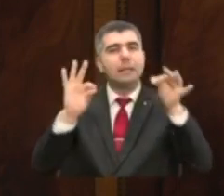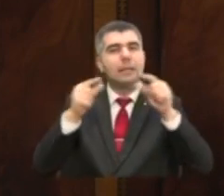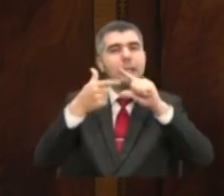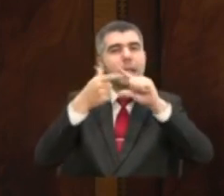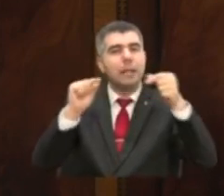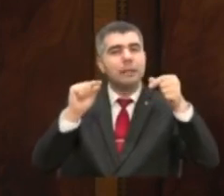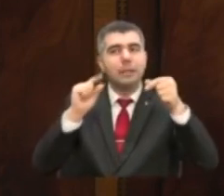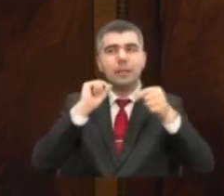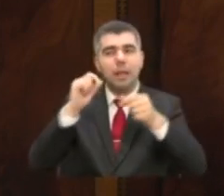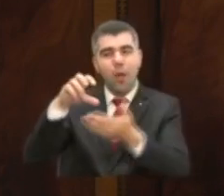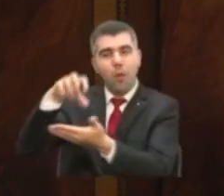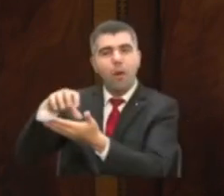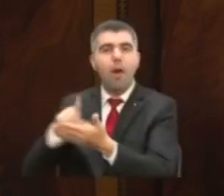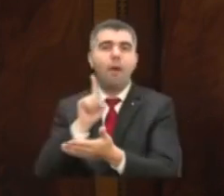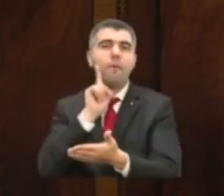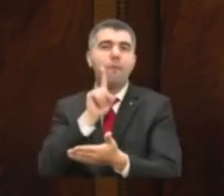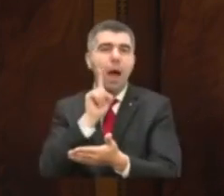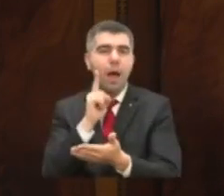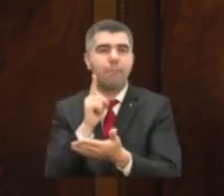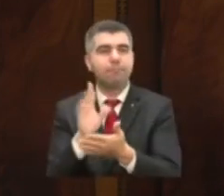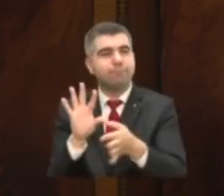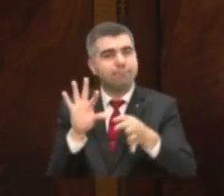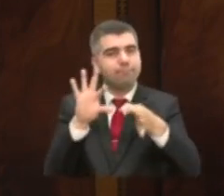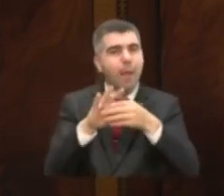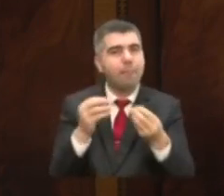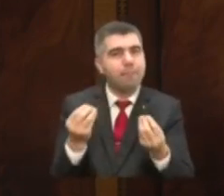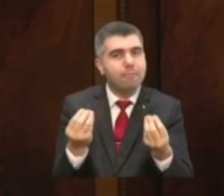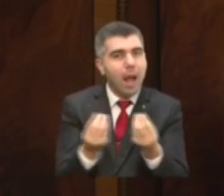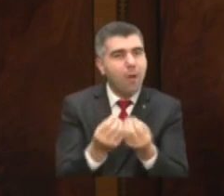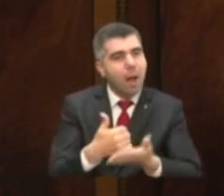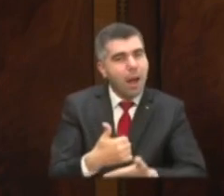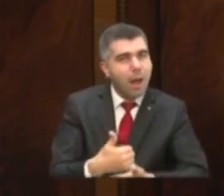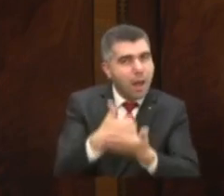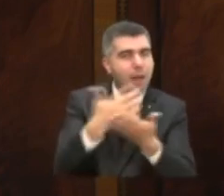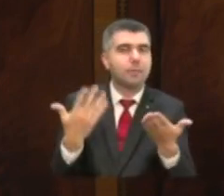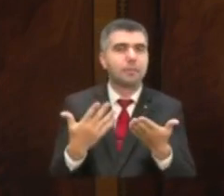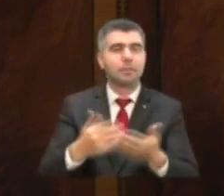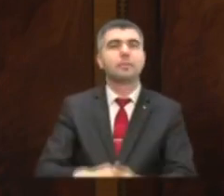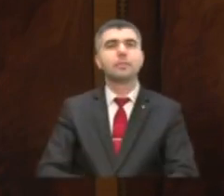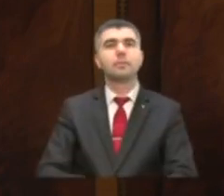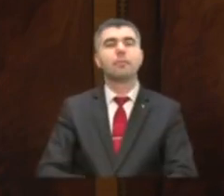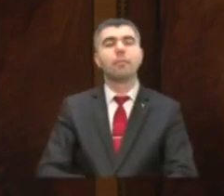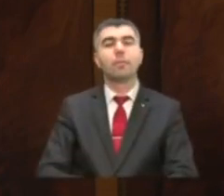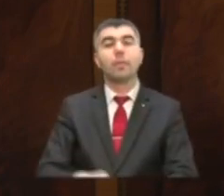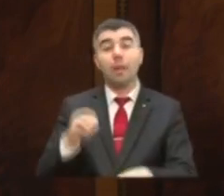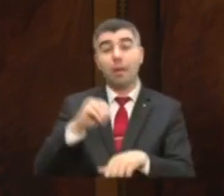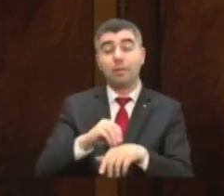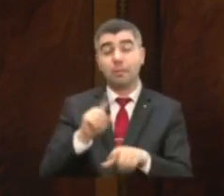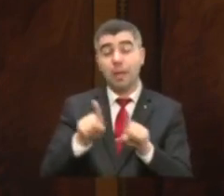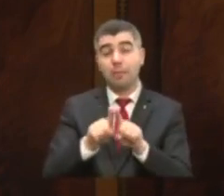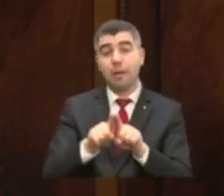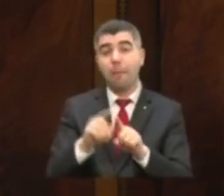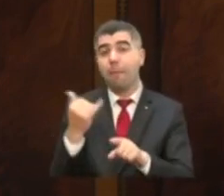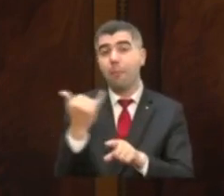جديدة. وهناك على مستوى الإدماج الثقافي والفني، ولكن اللي بغيت نقف عليه هو الإدماج الرياضي، وذلك